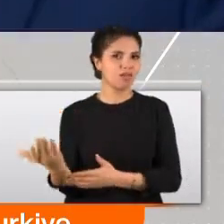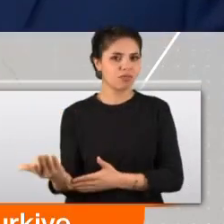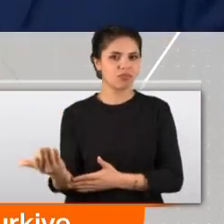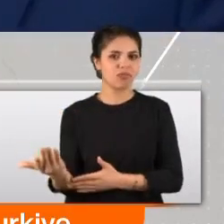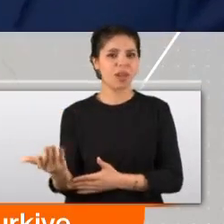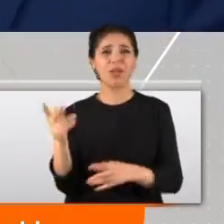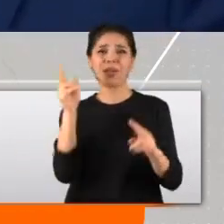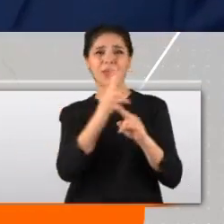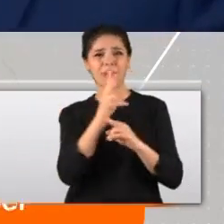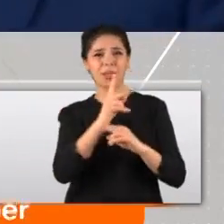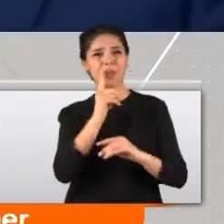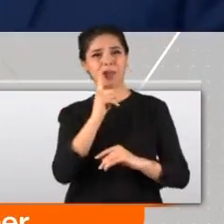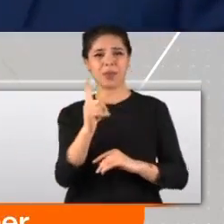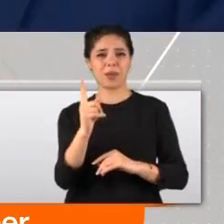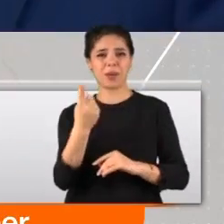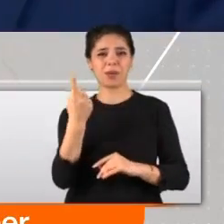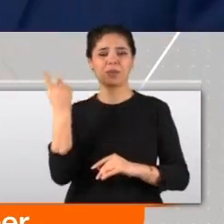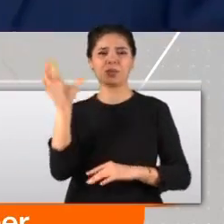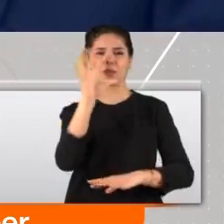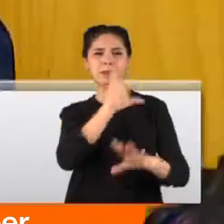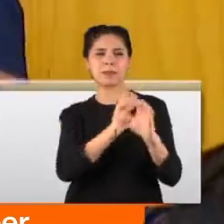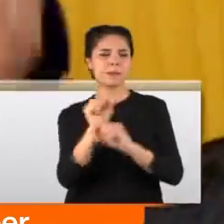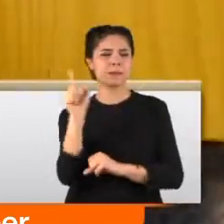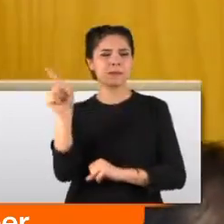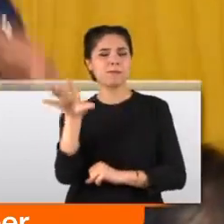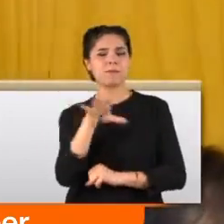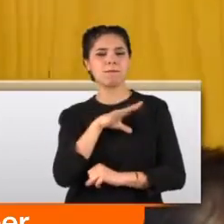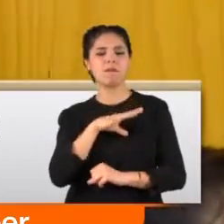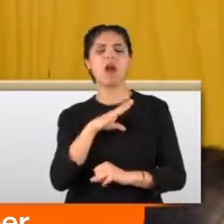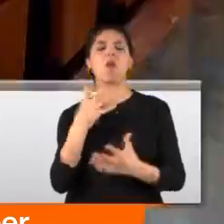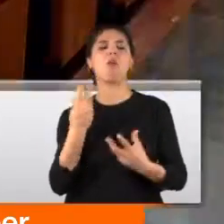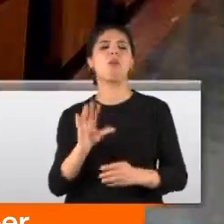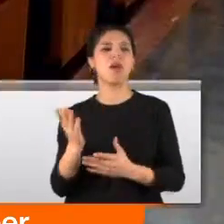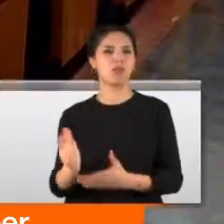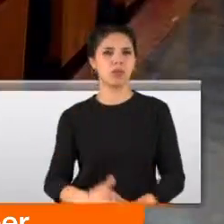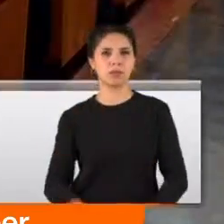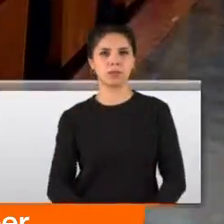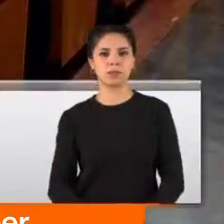gülücükler saçarak gizlem ellerini saklamaya yeltenemeyecektir.